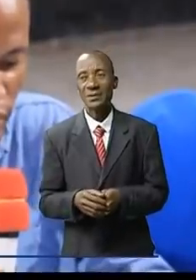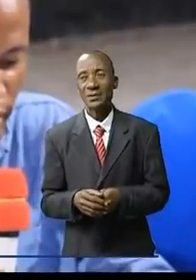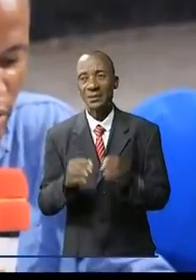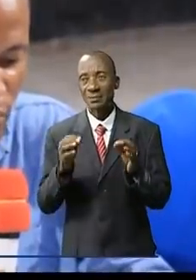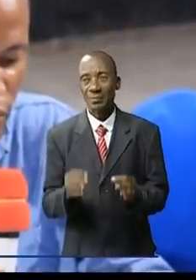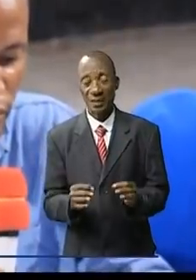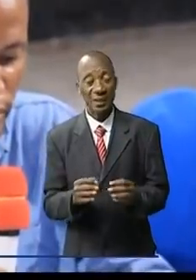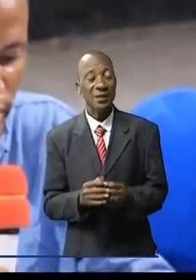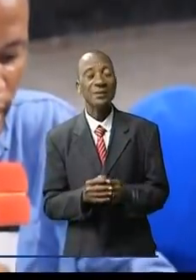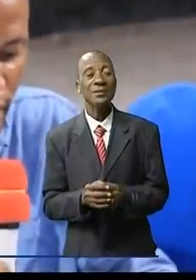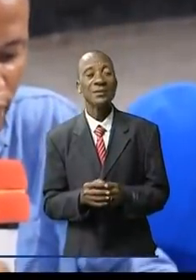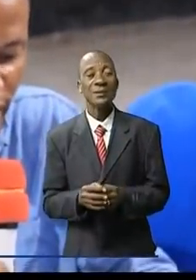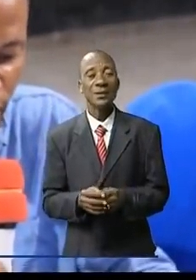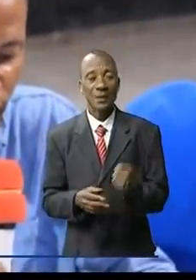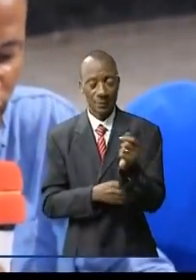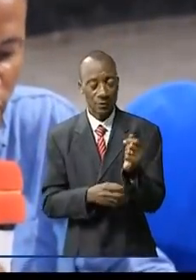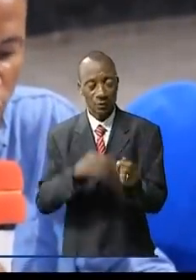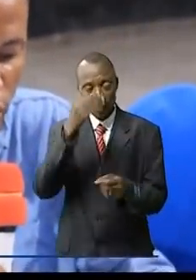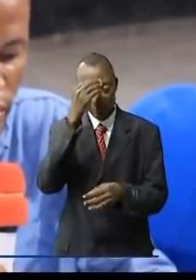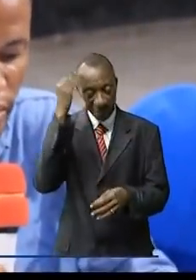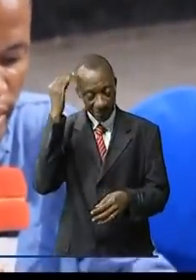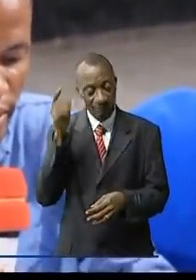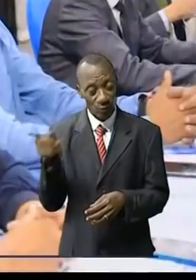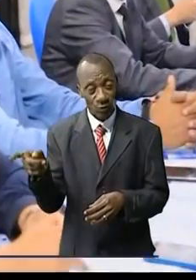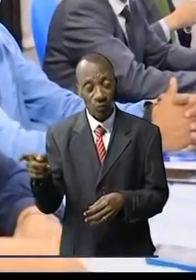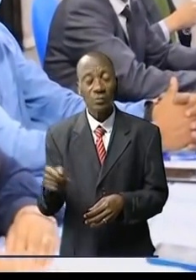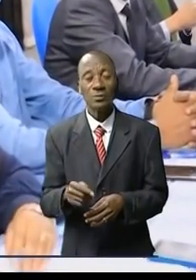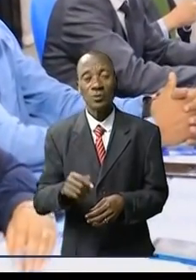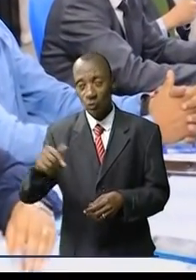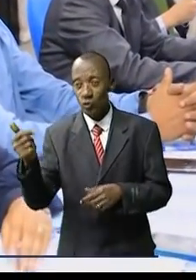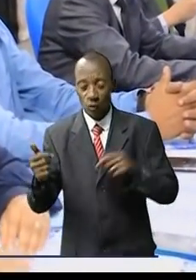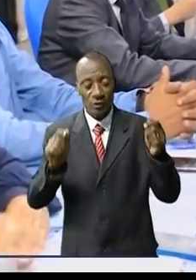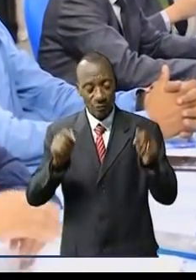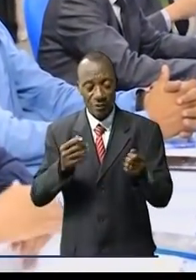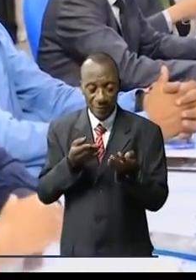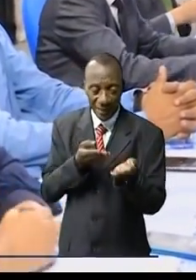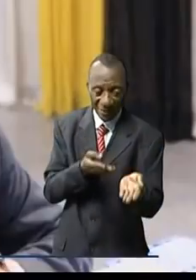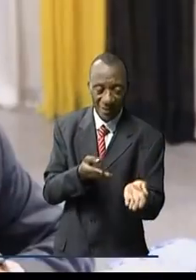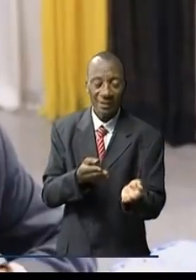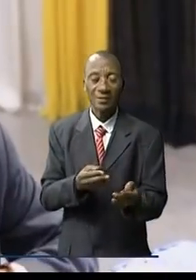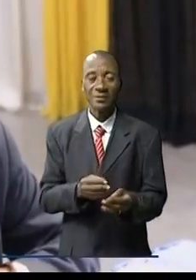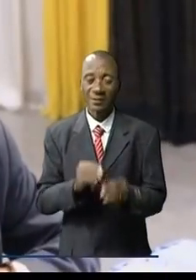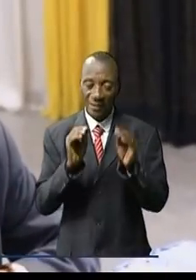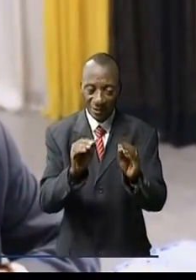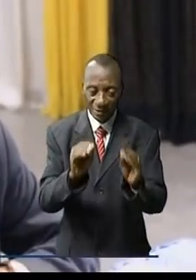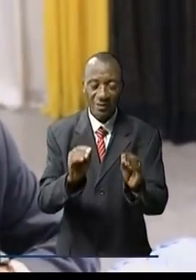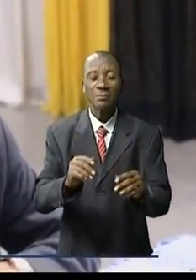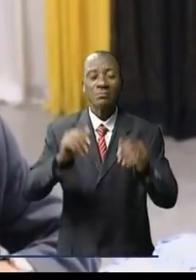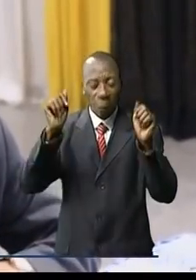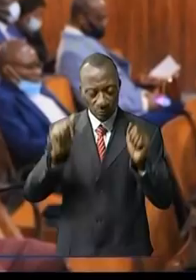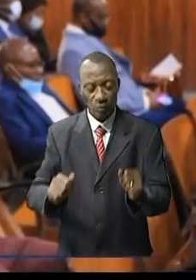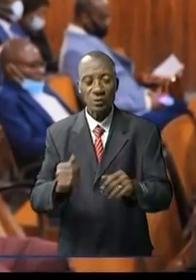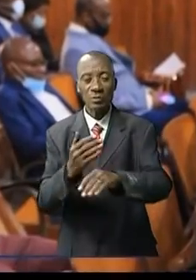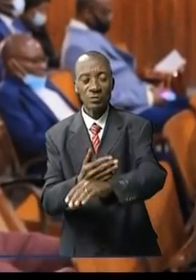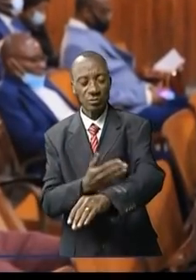pathologies exposent gravement les patients au risque. Et puis plusieurs personnalités invitées à cette cérémonie se sont exprimées,